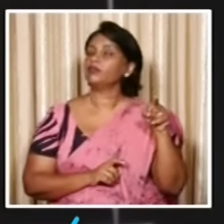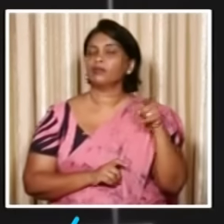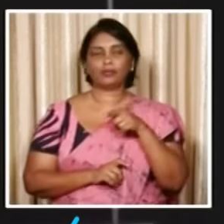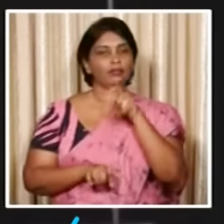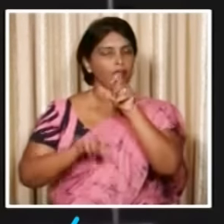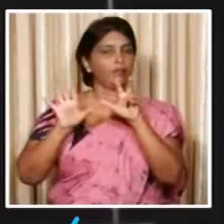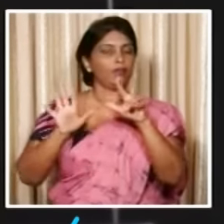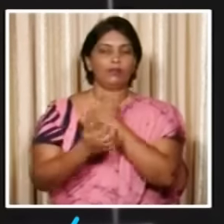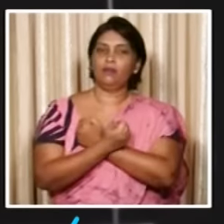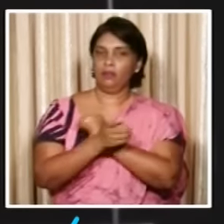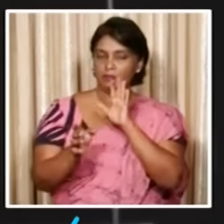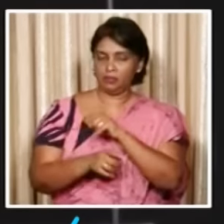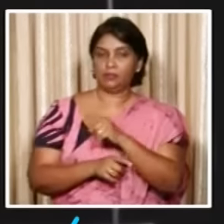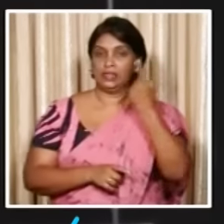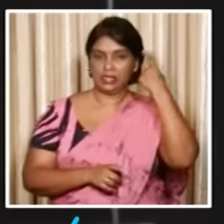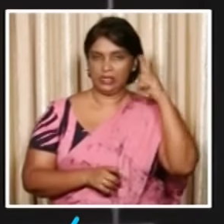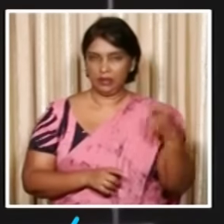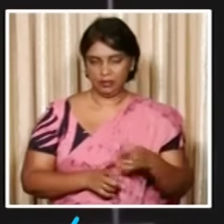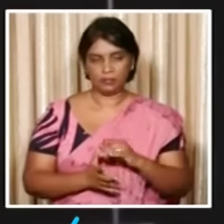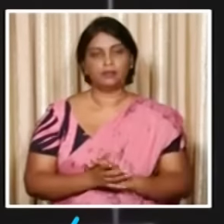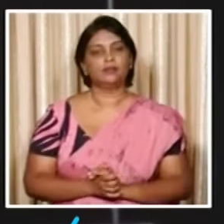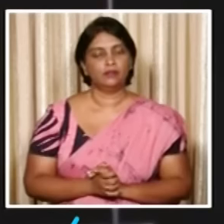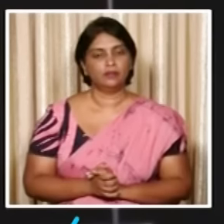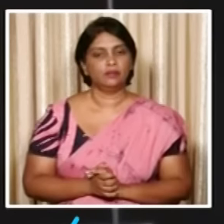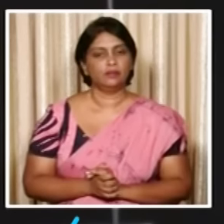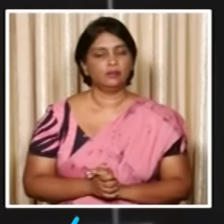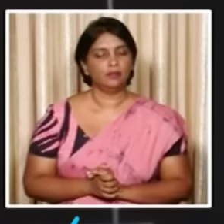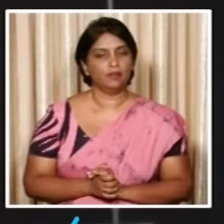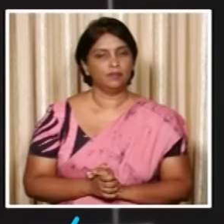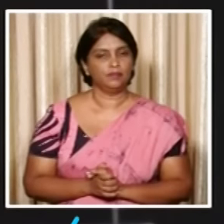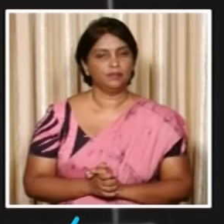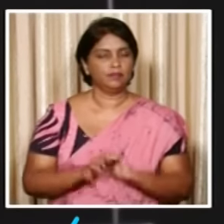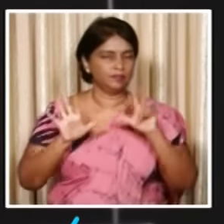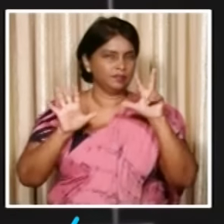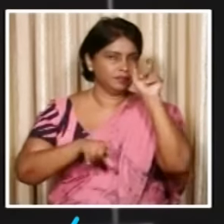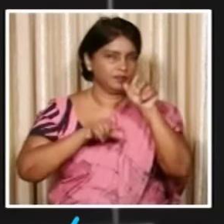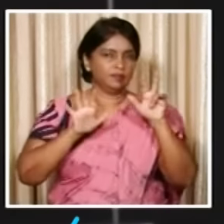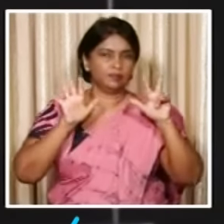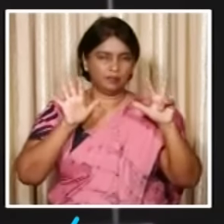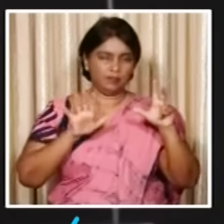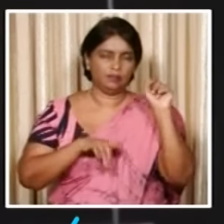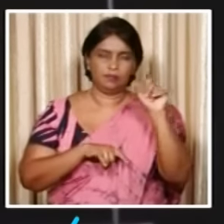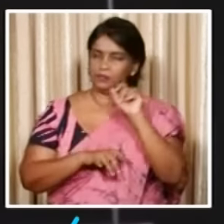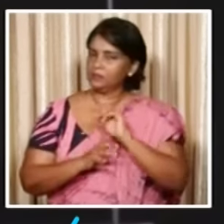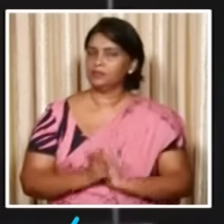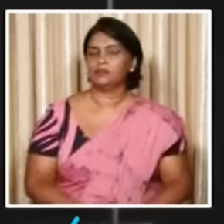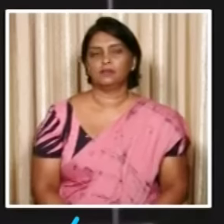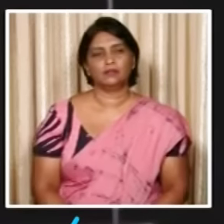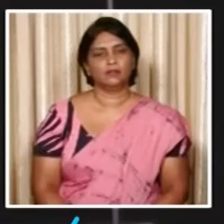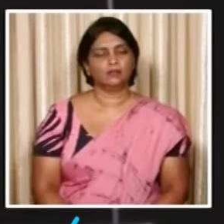மதிமுகராசா, துறை ராசா தமிழ்ச்செல்வன், மகேந்திரன் நரேந்திரன், சிவம் லக்ஷன்,